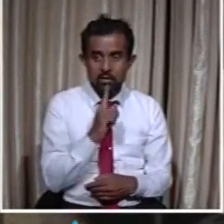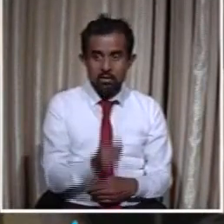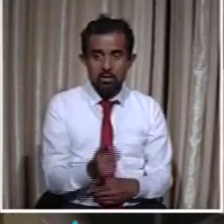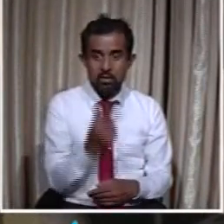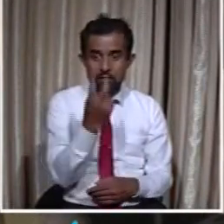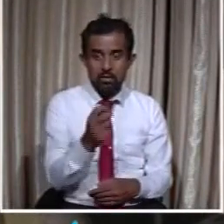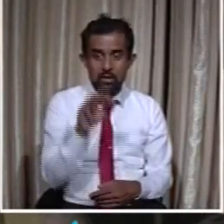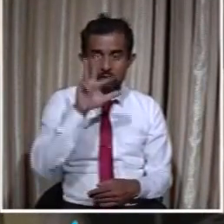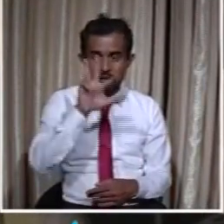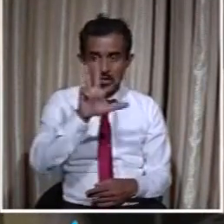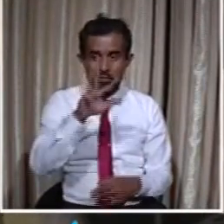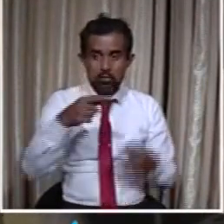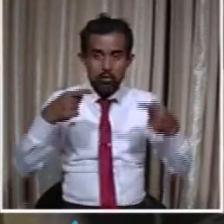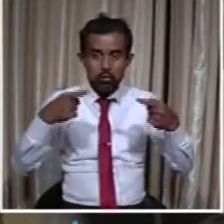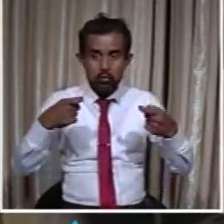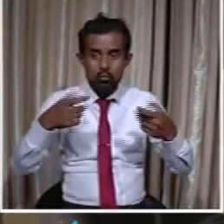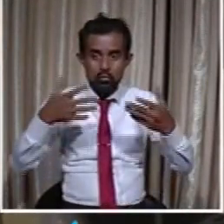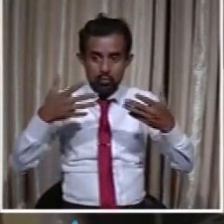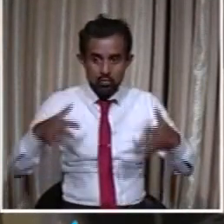முடிவிட்ட போது பல